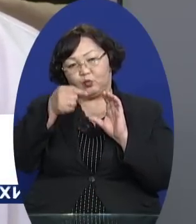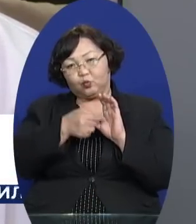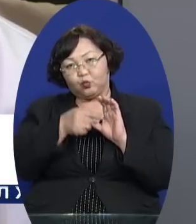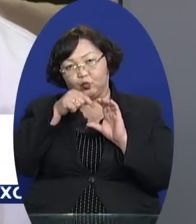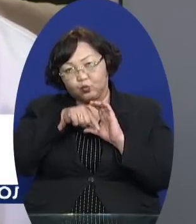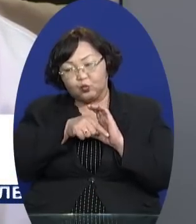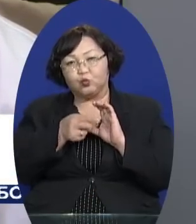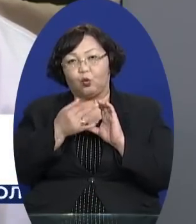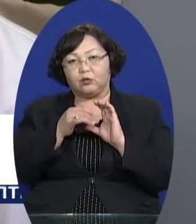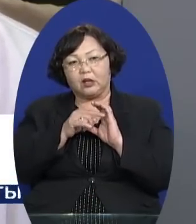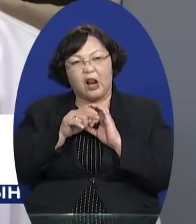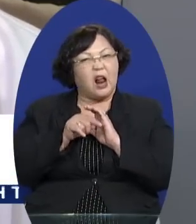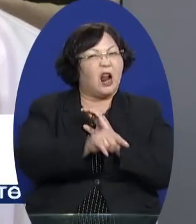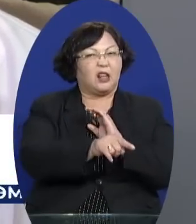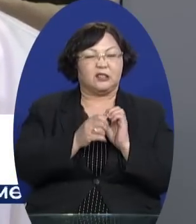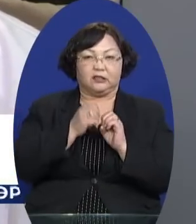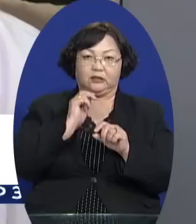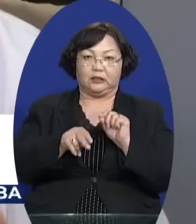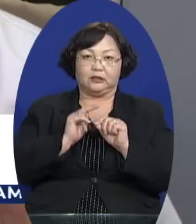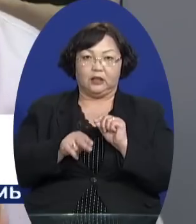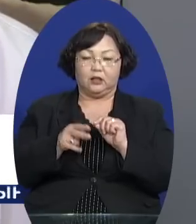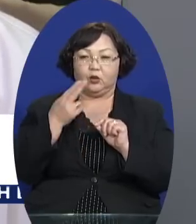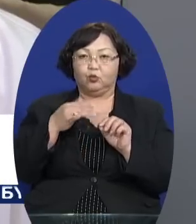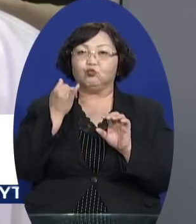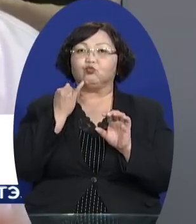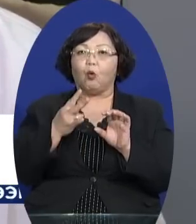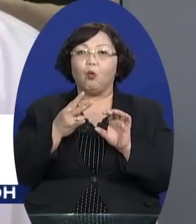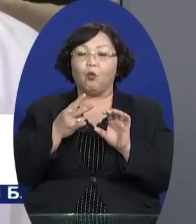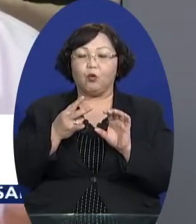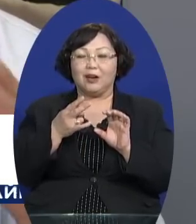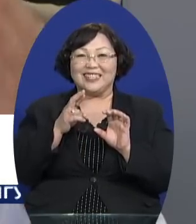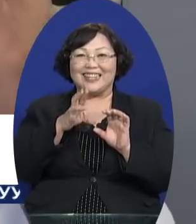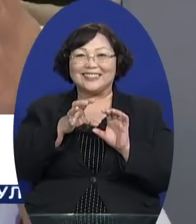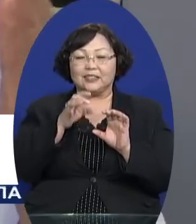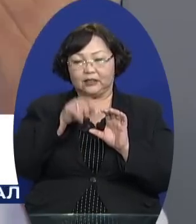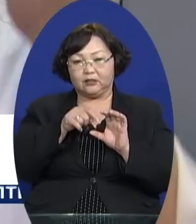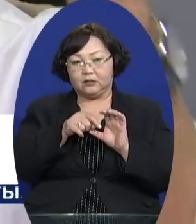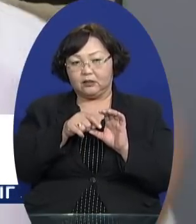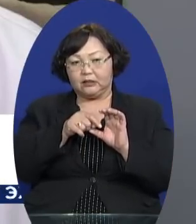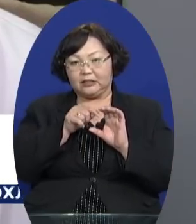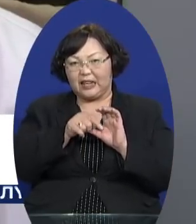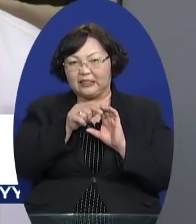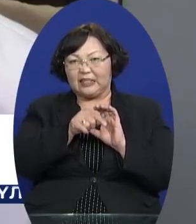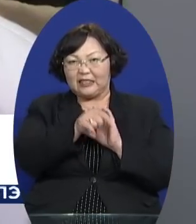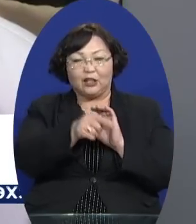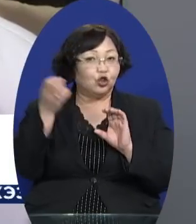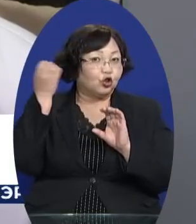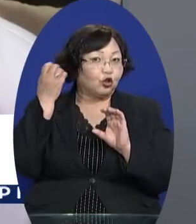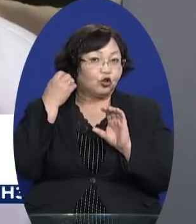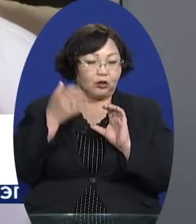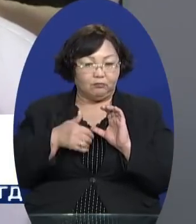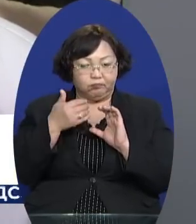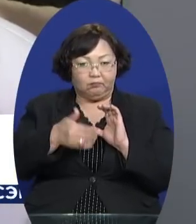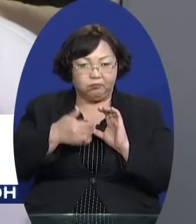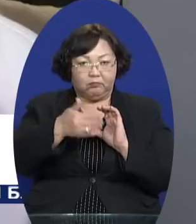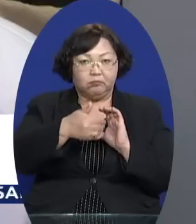дээр бид нар одоо үг айлах чадвар буюу дунгаас цааших сонсох замууд дун яснаас дээшгээ сонсох зам байдаг тэр замуудын